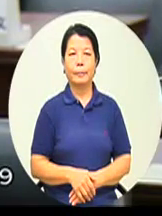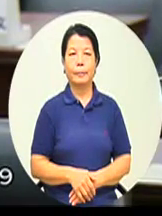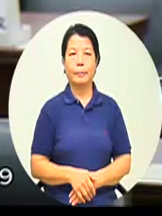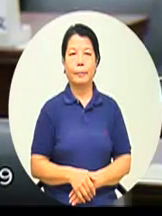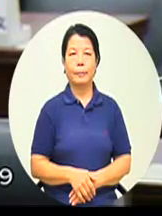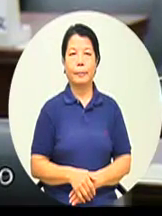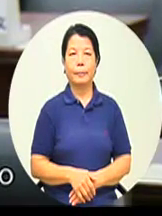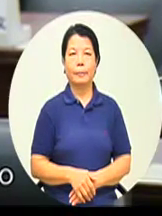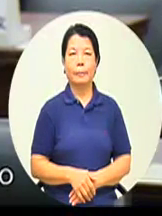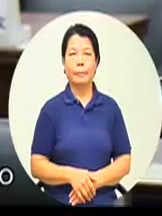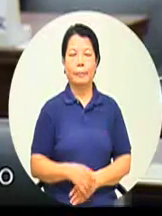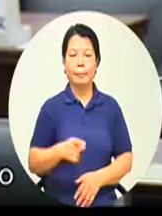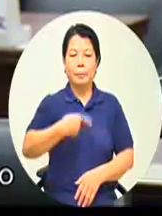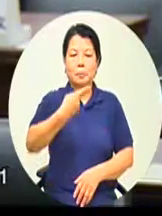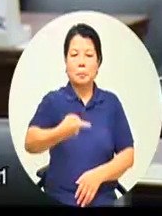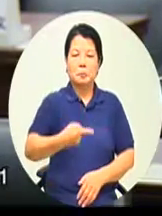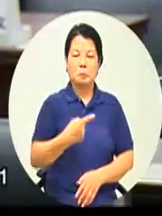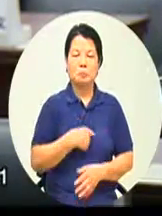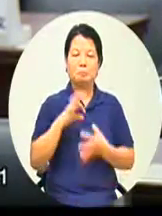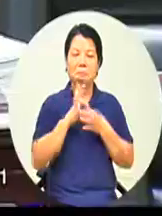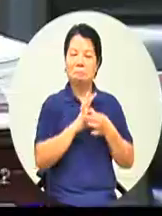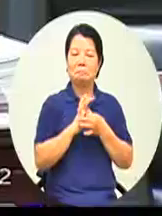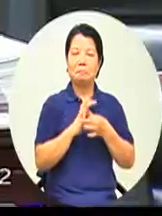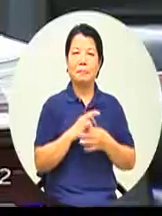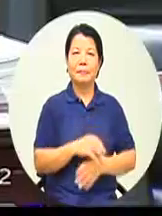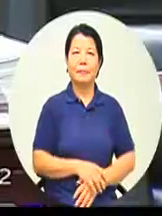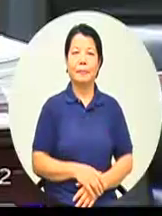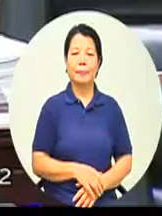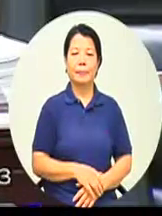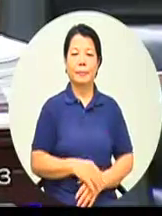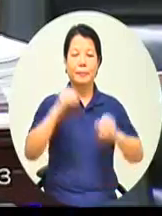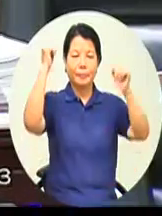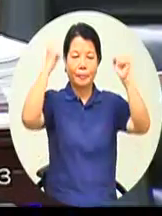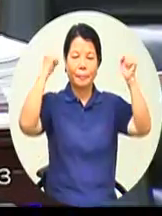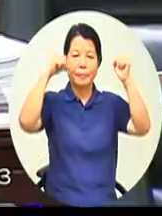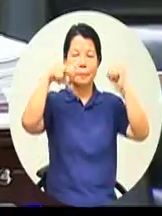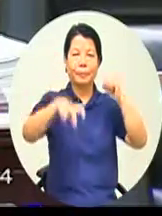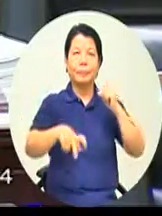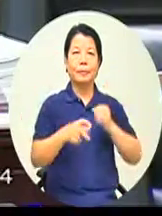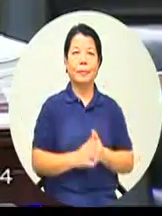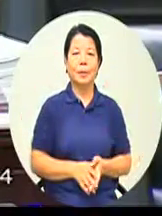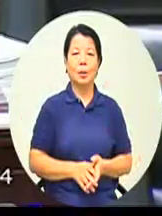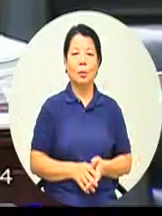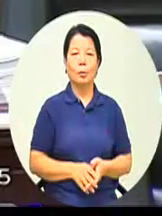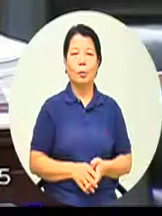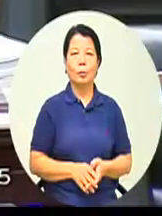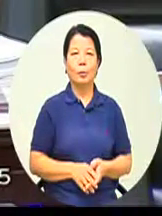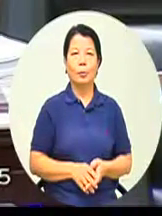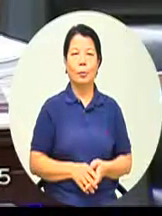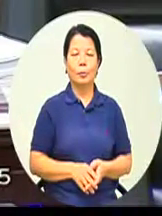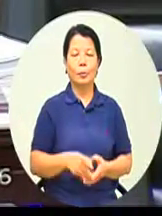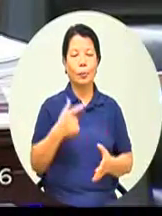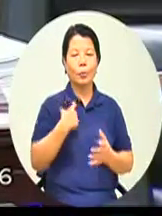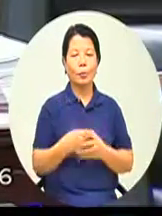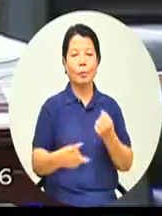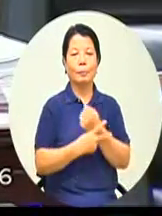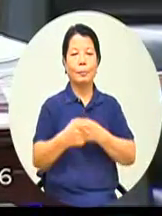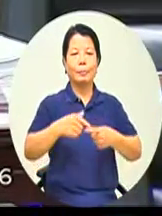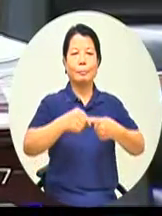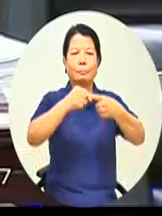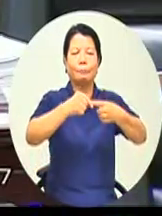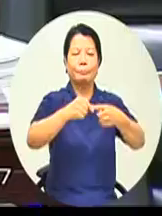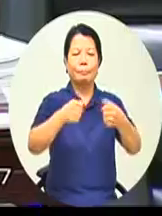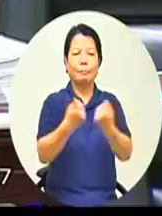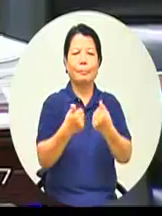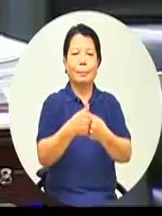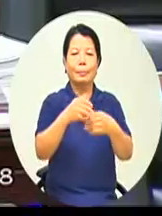哎，即摆即我同关心的吼，啊，咱退学处吼，我从第一会期啊讲到今吼。